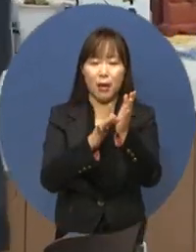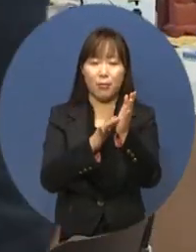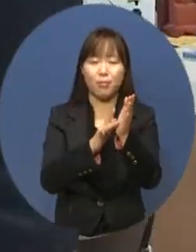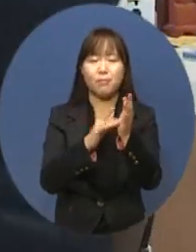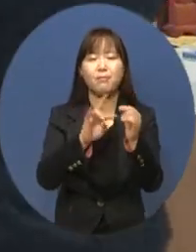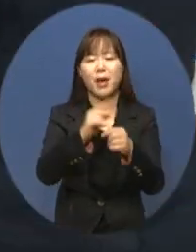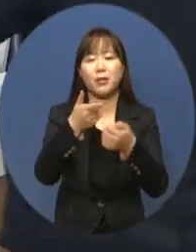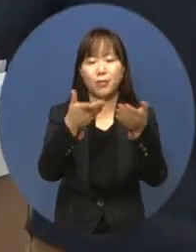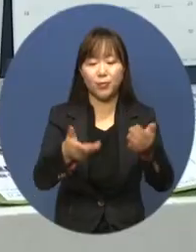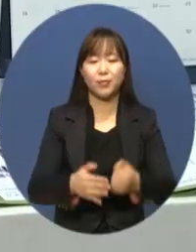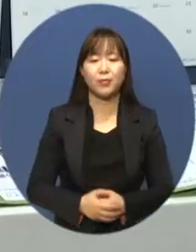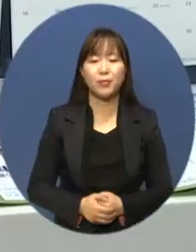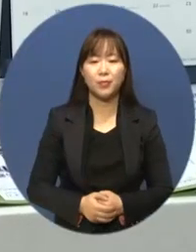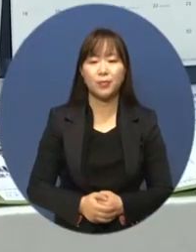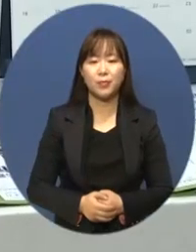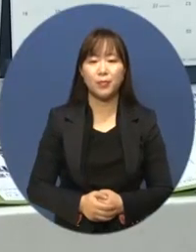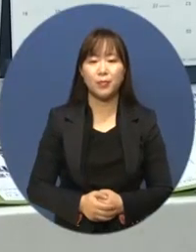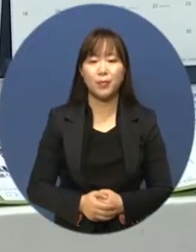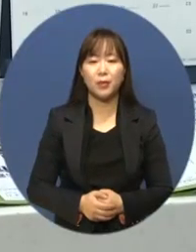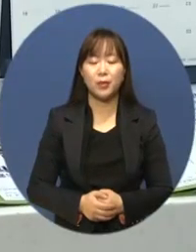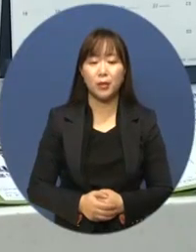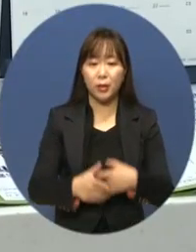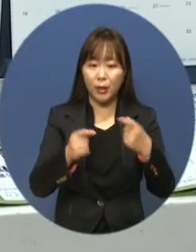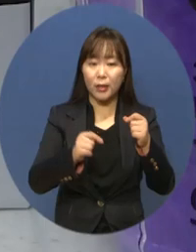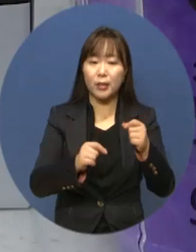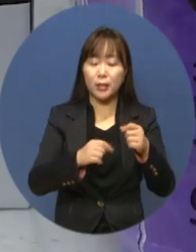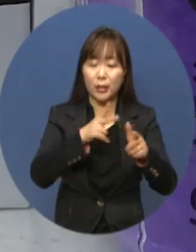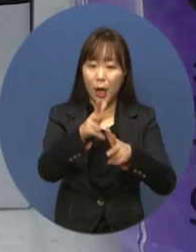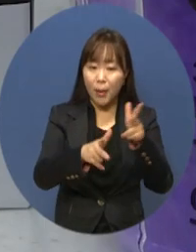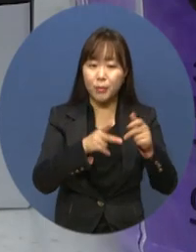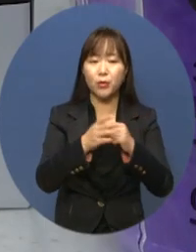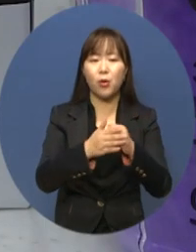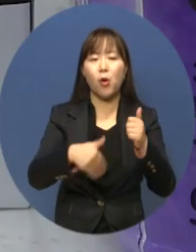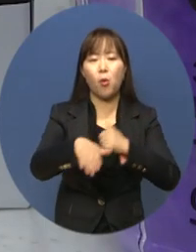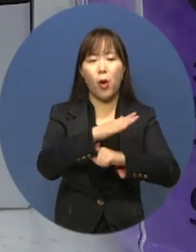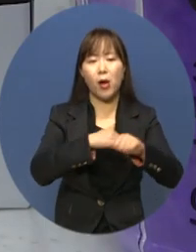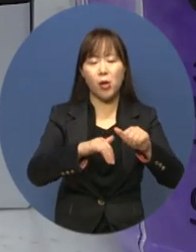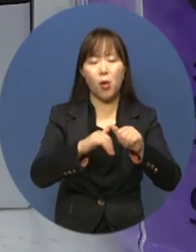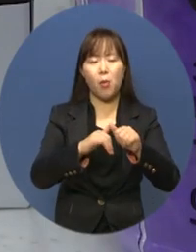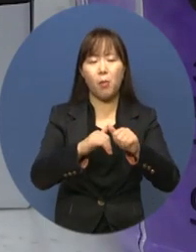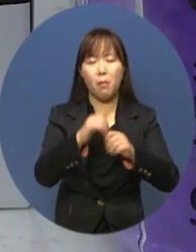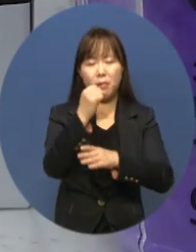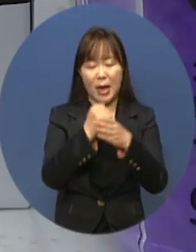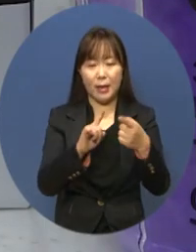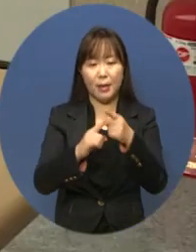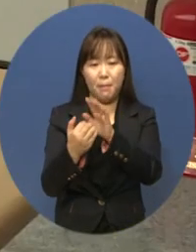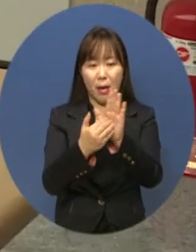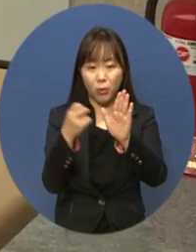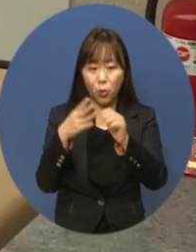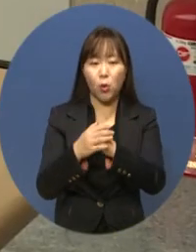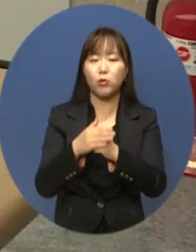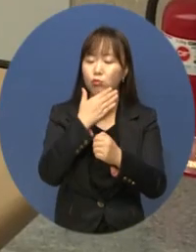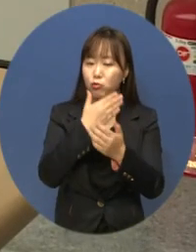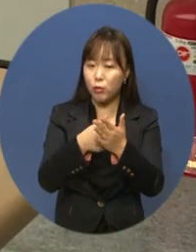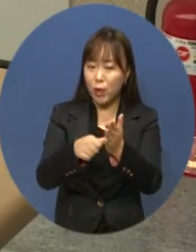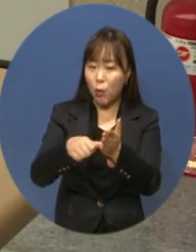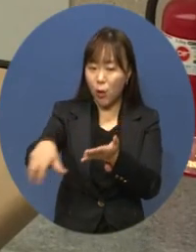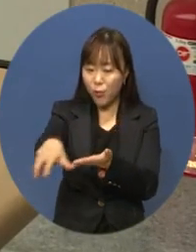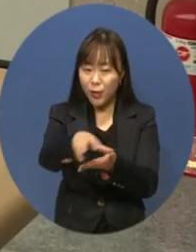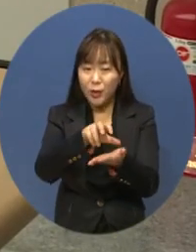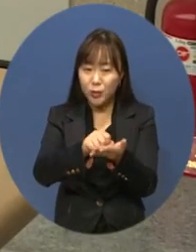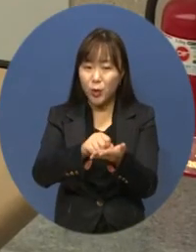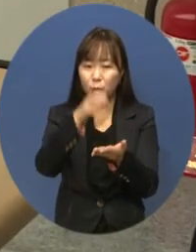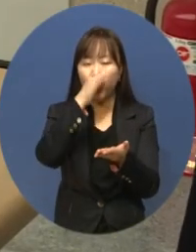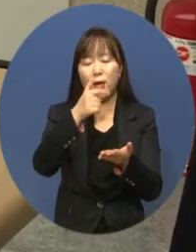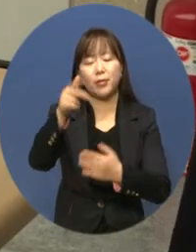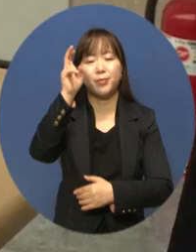교환해줍니다. 이러한 재활용품 교환 사업은 환경오염 예방과 중요 자원 회수에 큰 효과가 있을